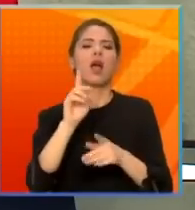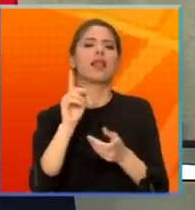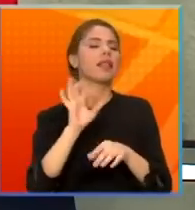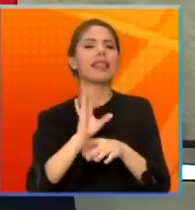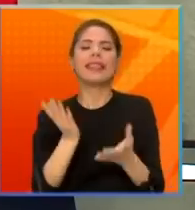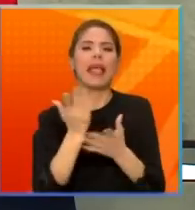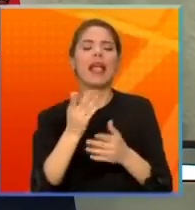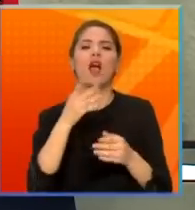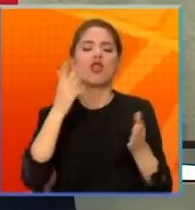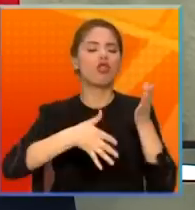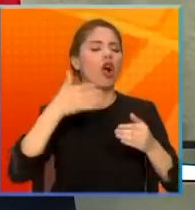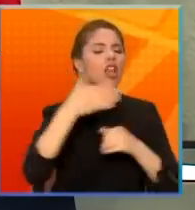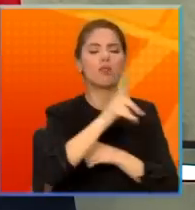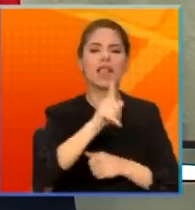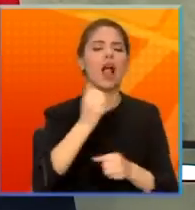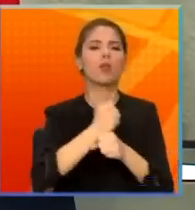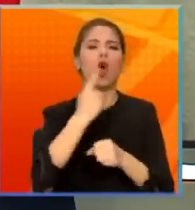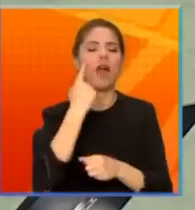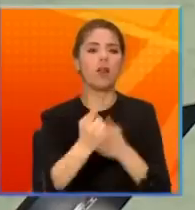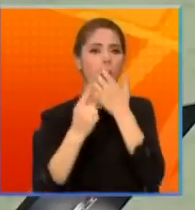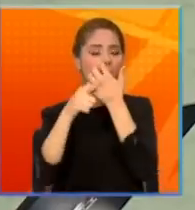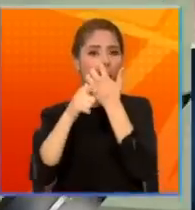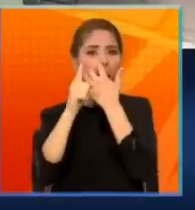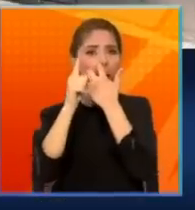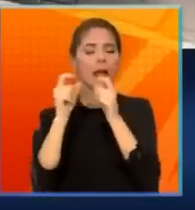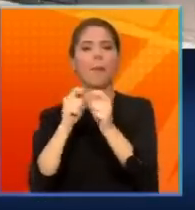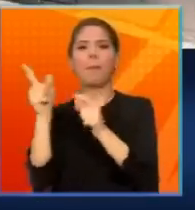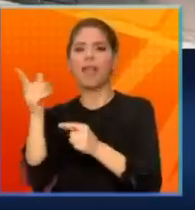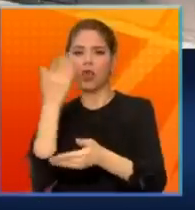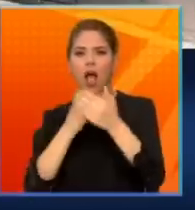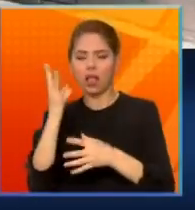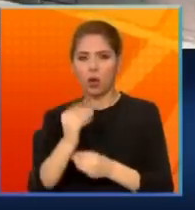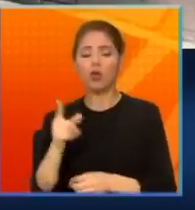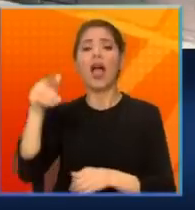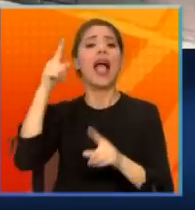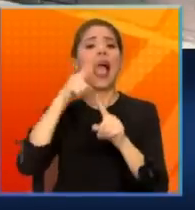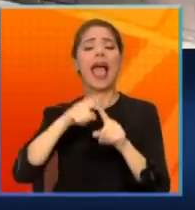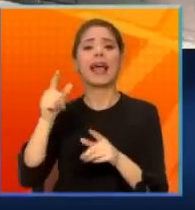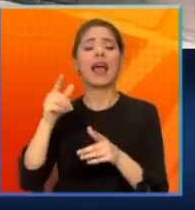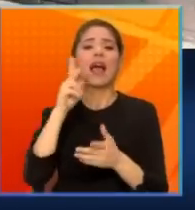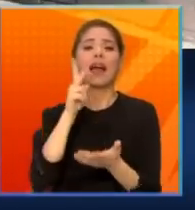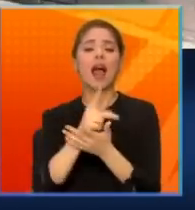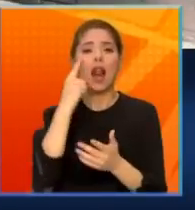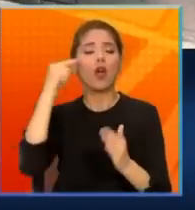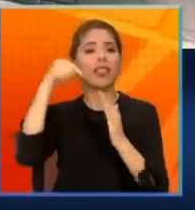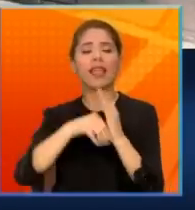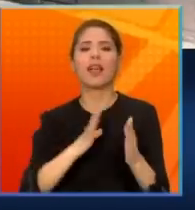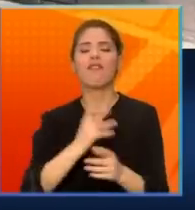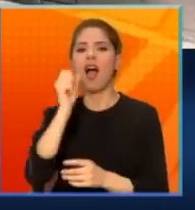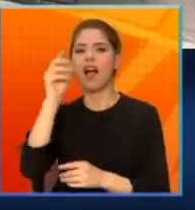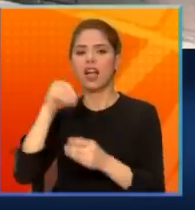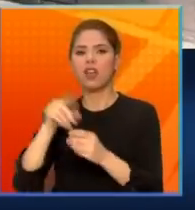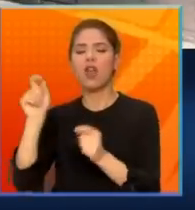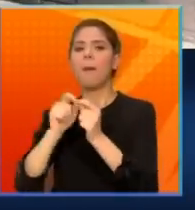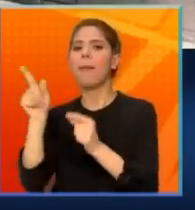çıkmak zorunda olanlar. Peki kim onlar? Betül Bilsel aktaracak ek genelgenin detaylarını Ankara'dan. Betül, kimler var